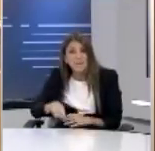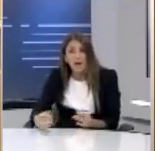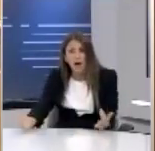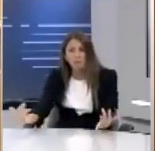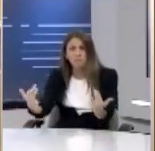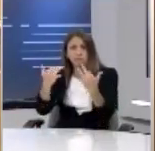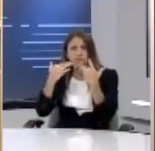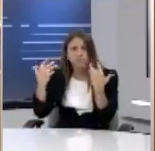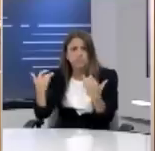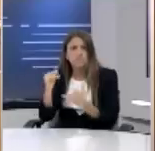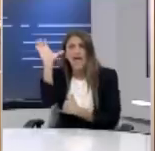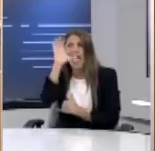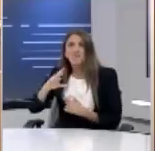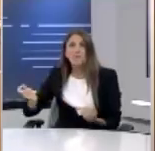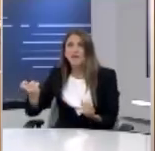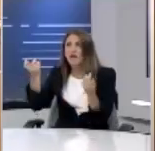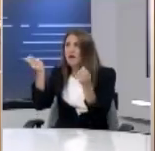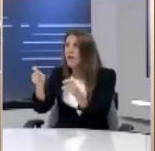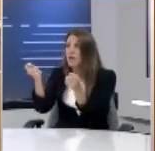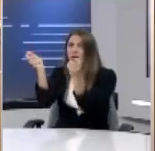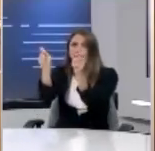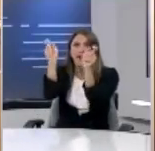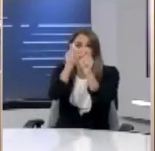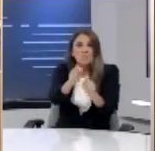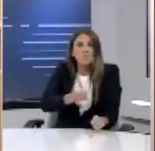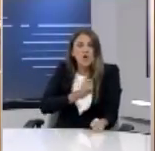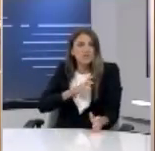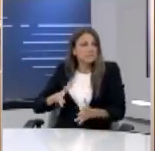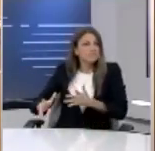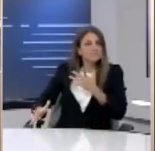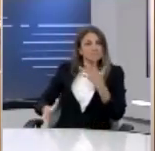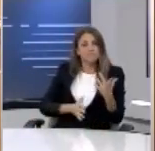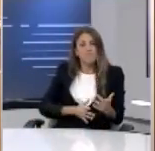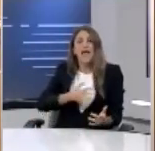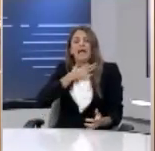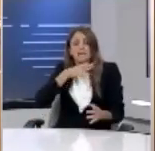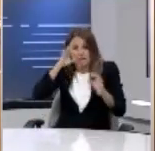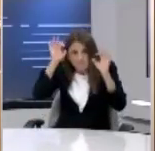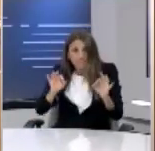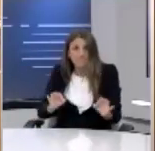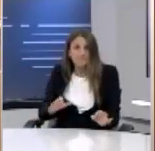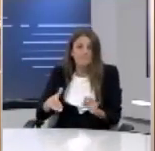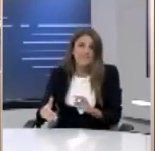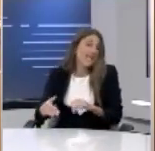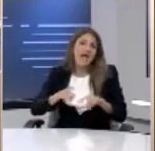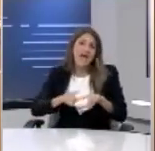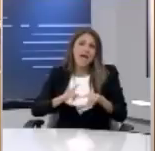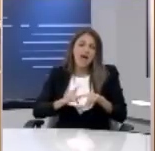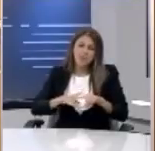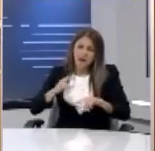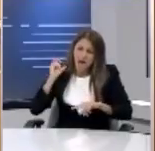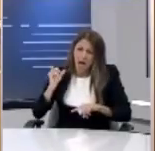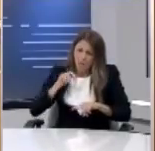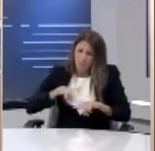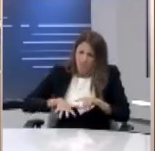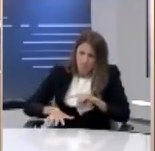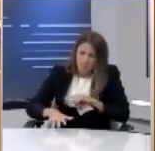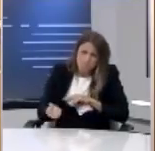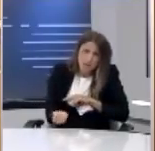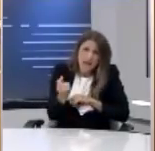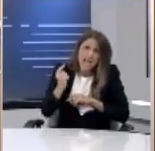Ήταν πραγματική κατάσταση έκτακτης ανάγκης. Με τη χώρα ακόμα βουτυγμένη στη χρεοκοπία, στην οποία εσείς την είχατε οδηγήσει